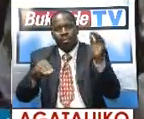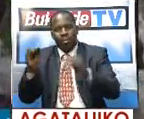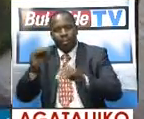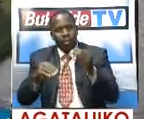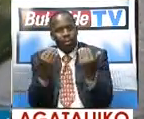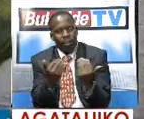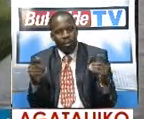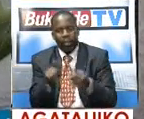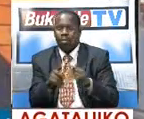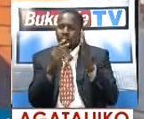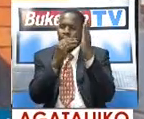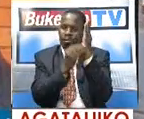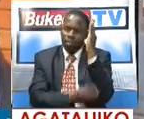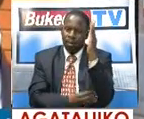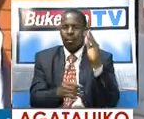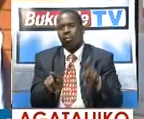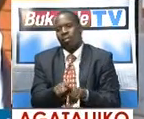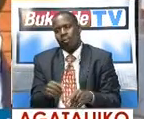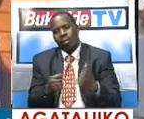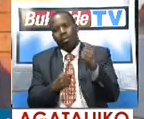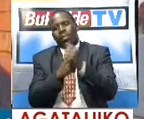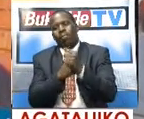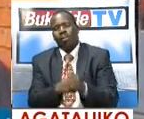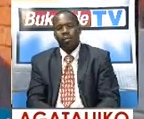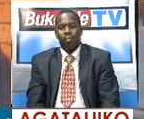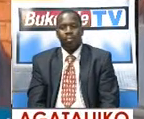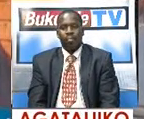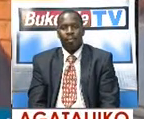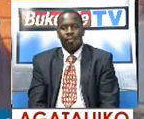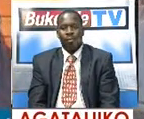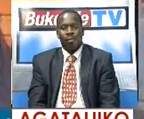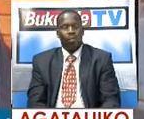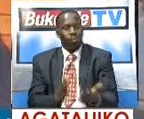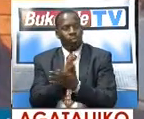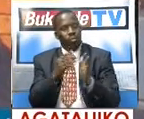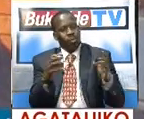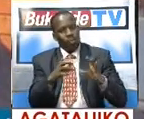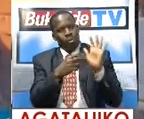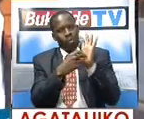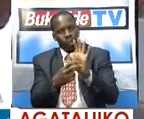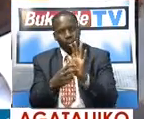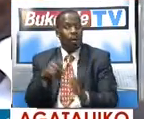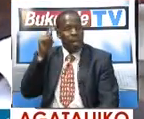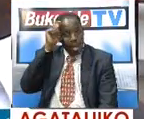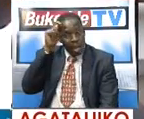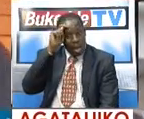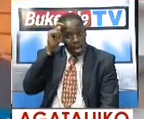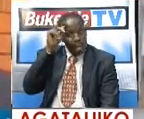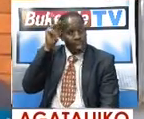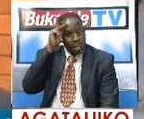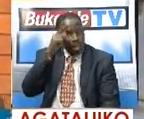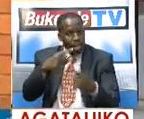abaana batalina mwasirizi. Kubeera nga bakozesa talanta zaabwe nzikatekyusa ennyo